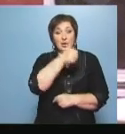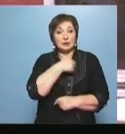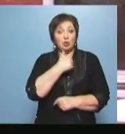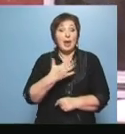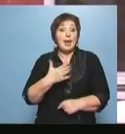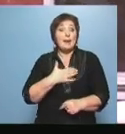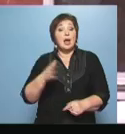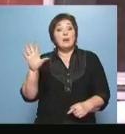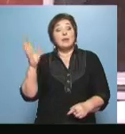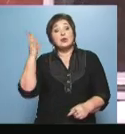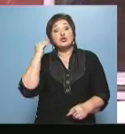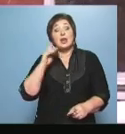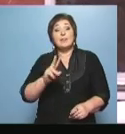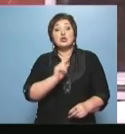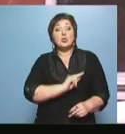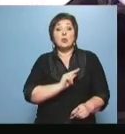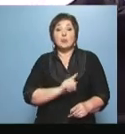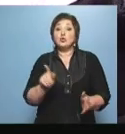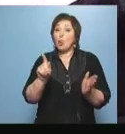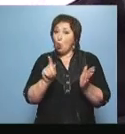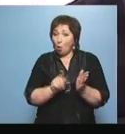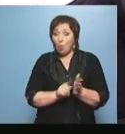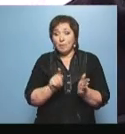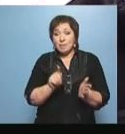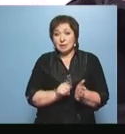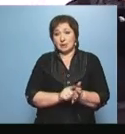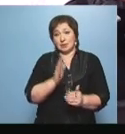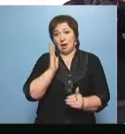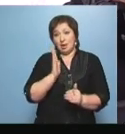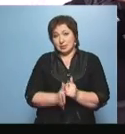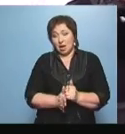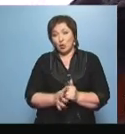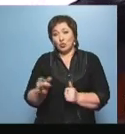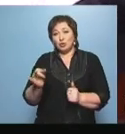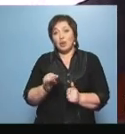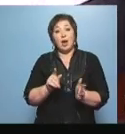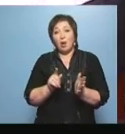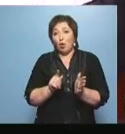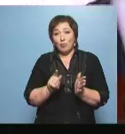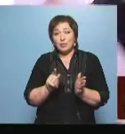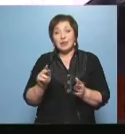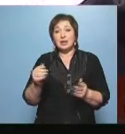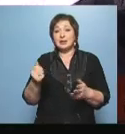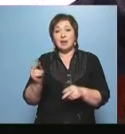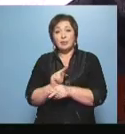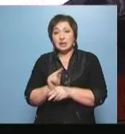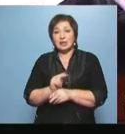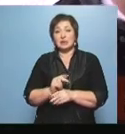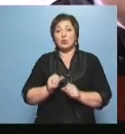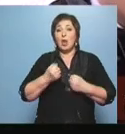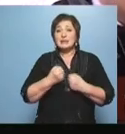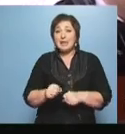считаю, колоссальный объем работ. Мы обязательно туда включим и кровли, мы обязательно туда включим недоделанную столярку.